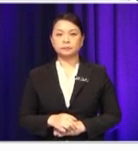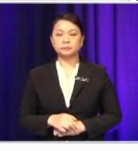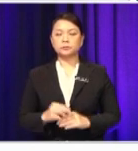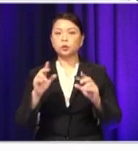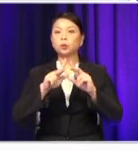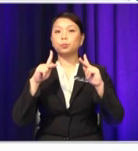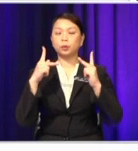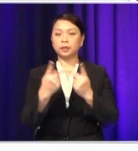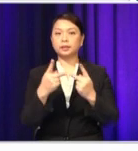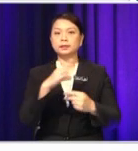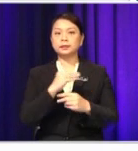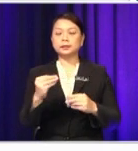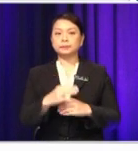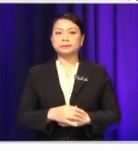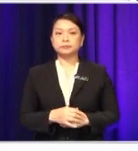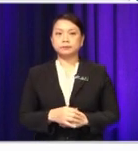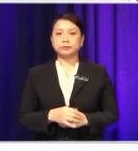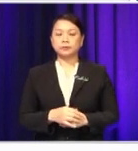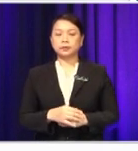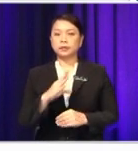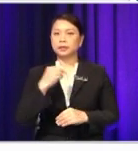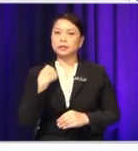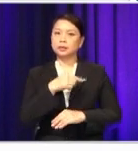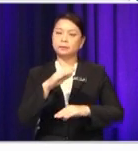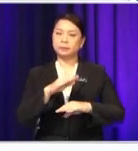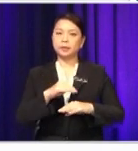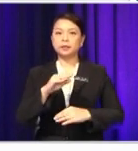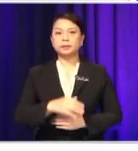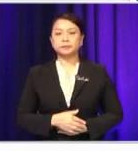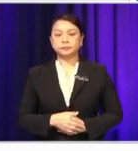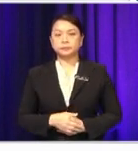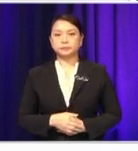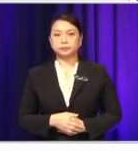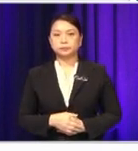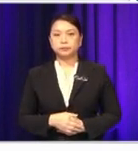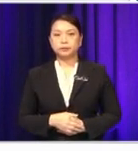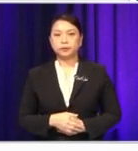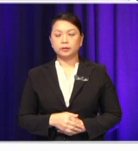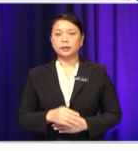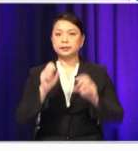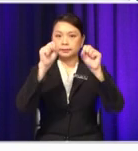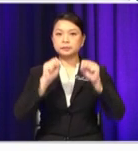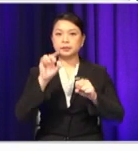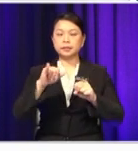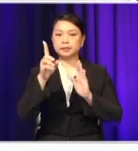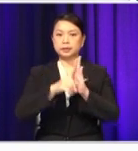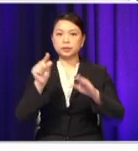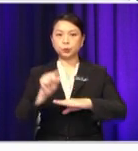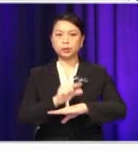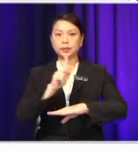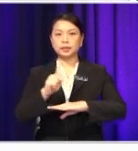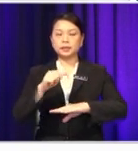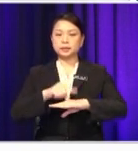dan pemasangan instrumen ataupun kita panggil secara ringkasnya APPI. Dan di sini sistem yang digunakan untuk di